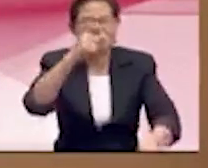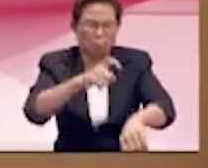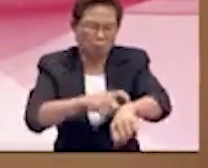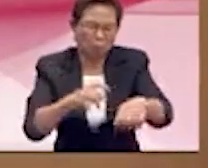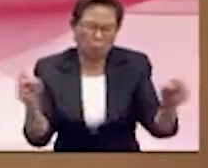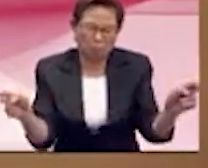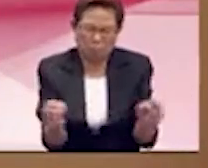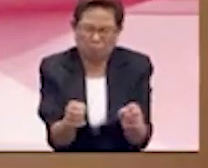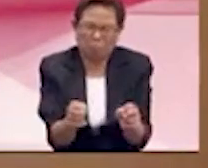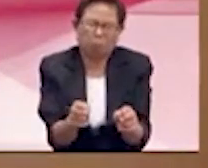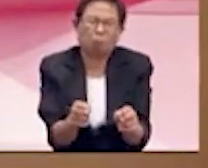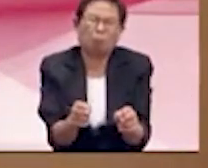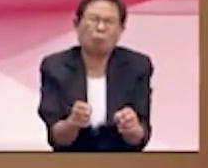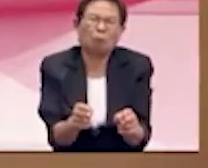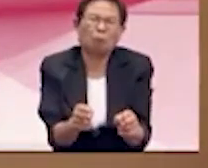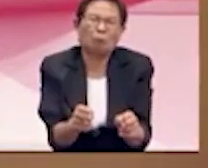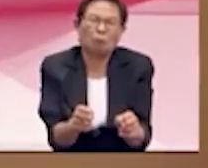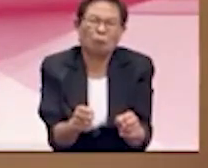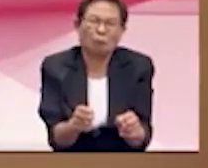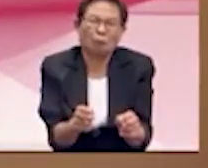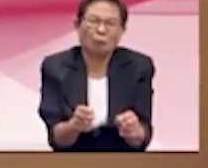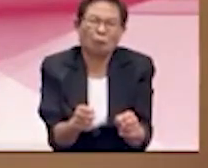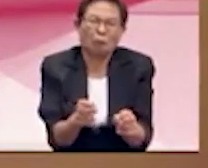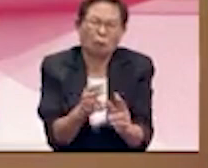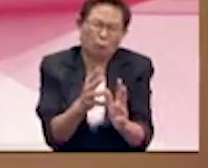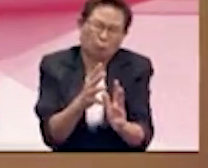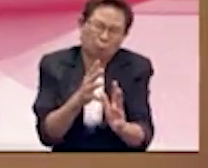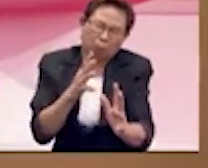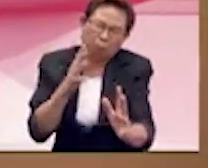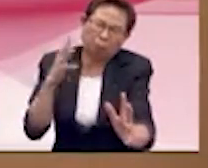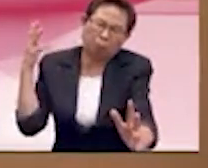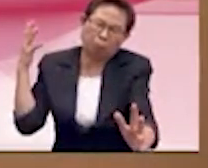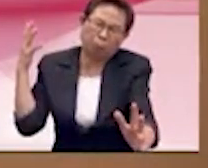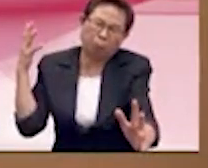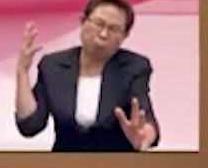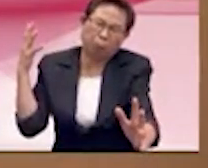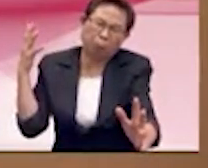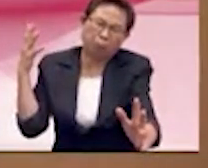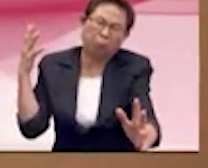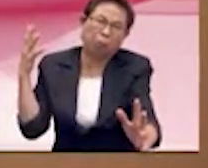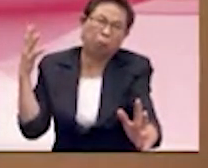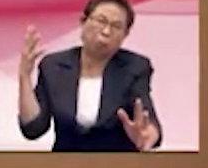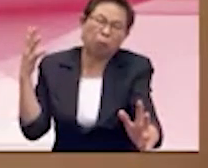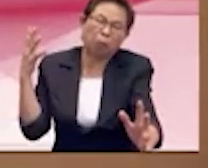singkat menyebabkan terlalu panjang queue-nya, terlalu panjang untuk